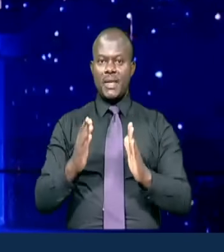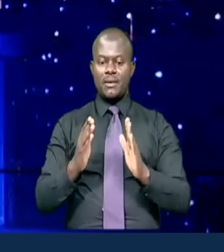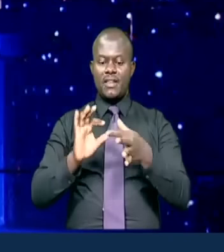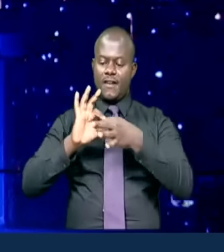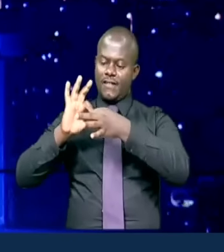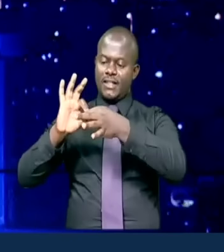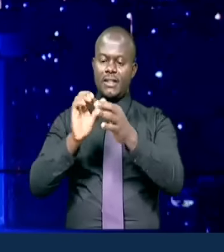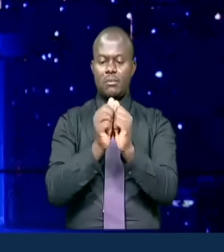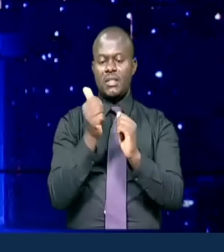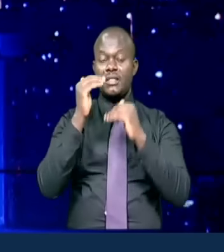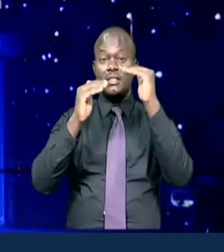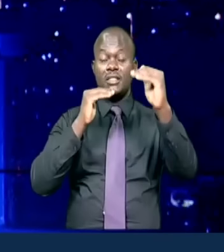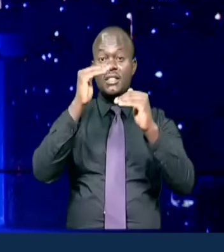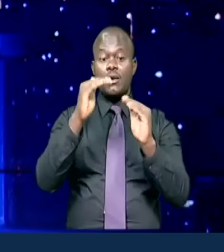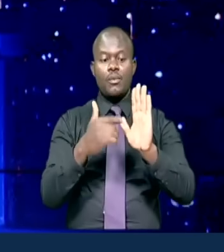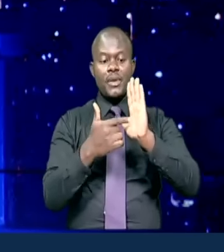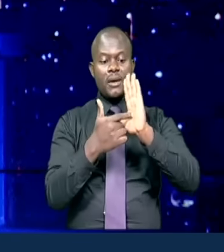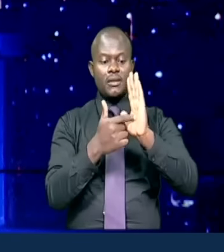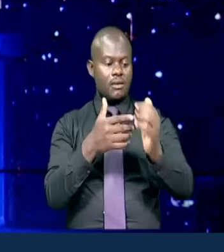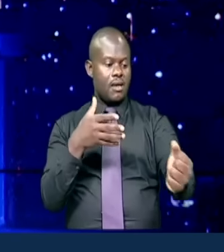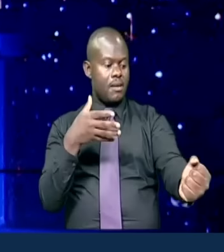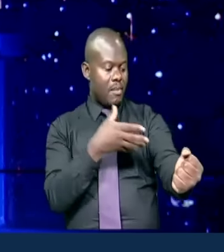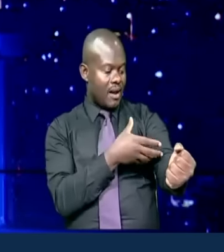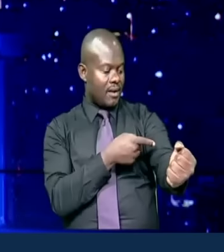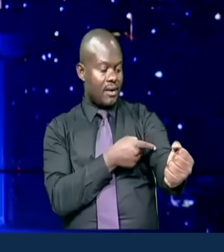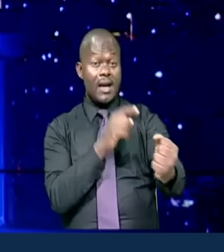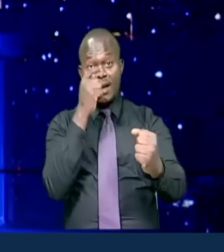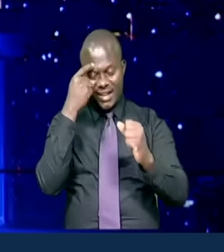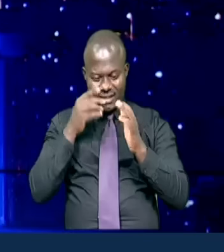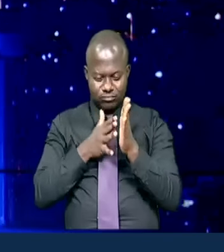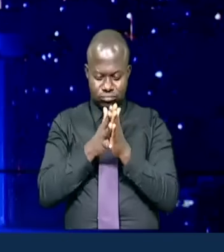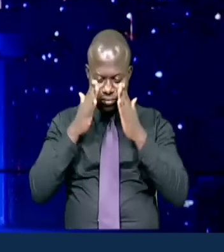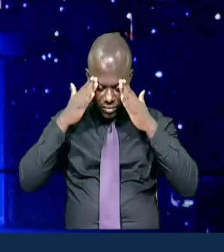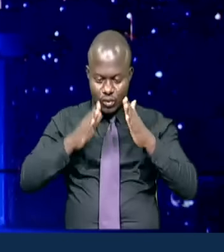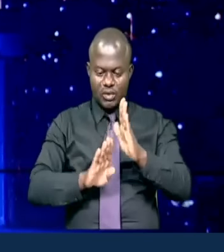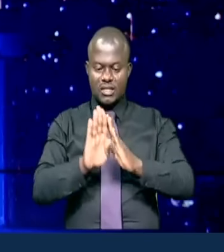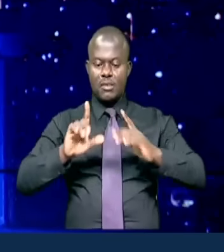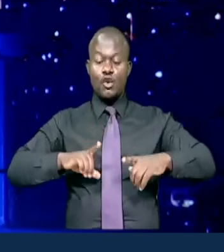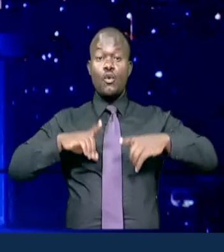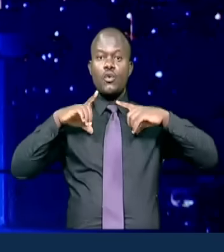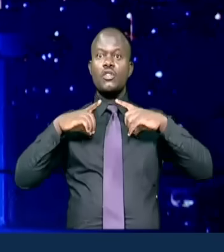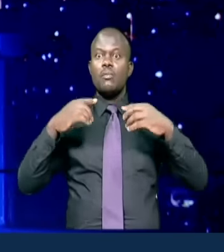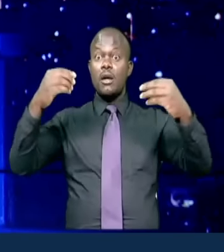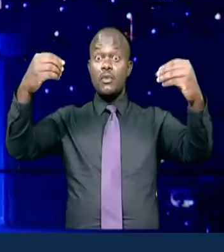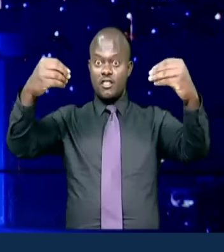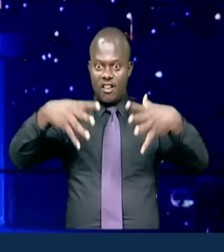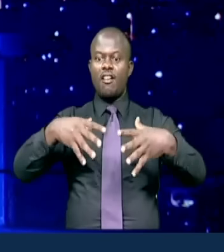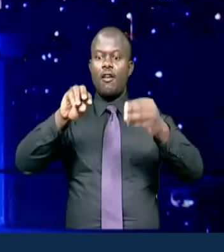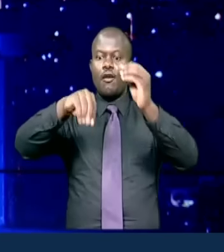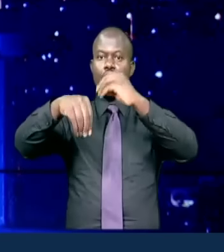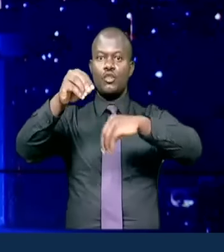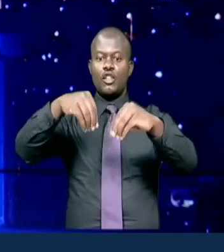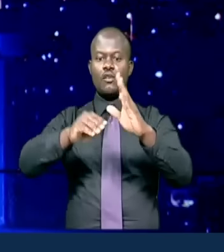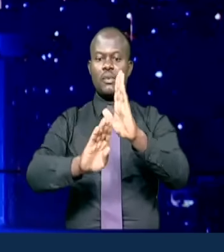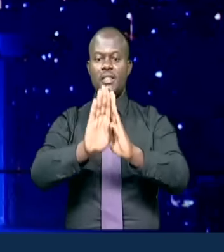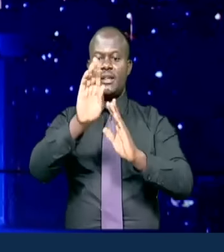ifatanyije n'izindi nzego bwagaragaje ko imbaraga Leta yashyize mu guteza imbere ubuzima ngo zimaze gutanga umusaruro mu